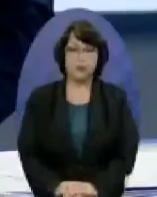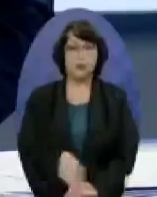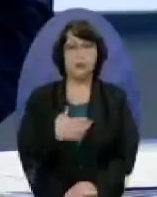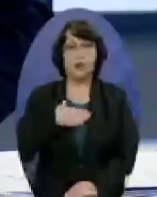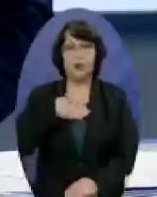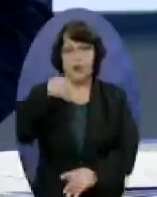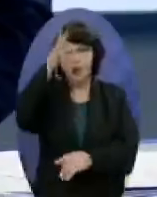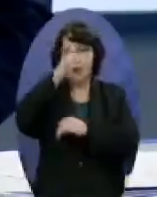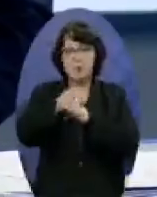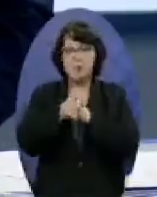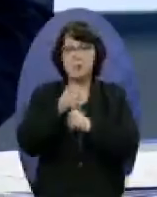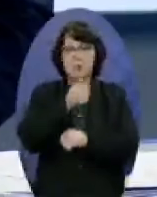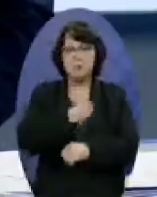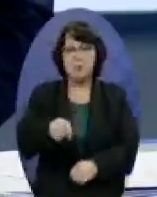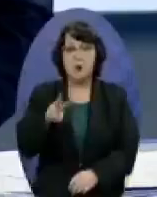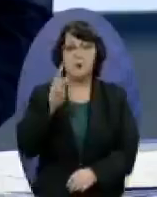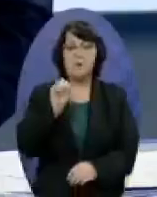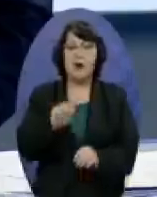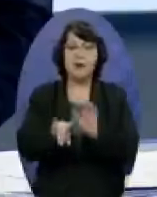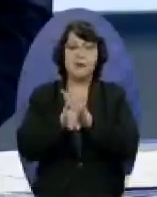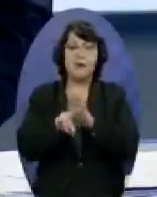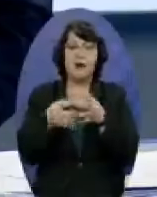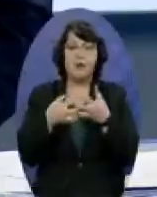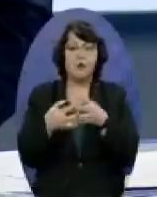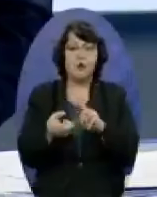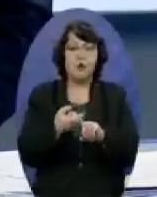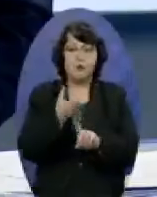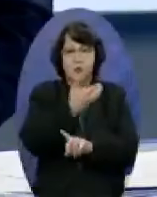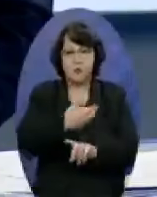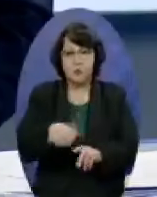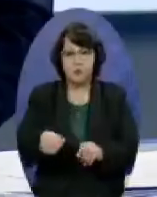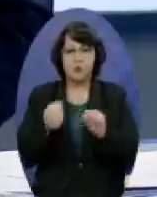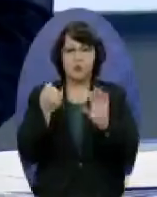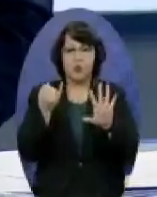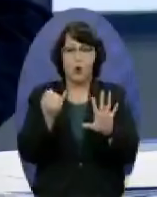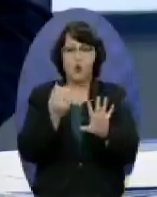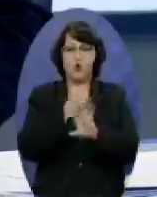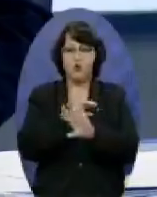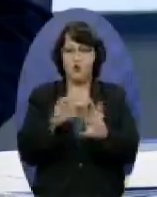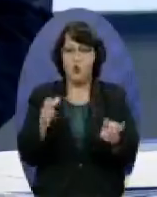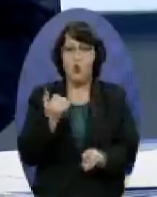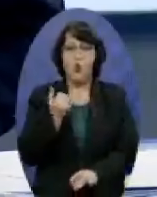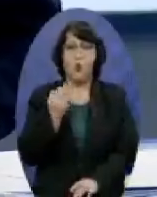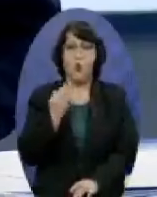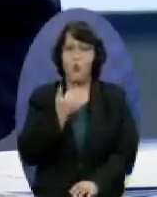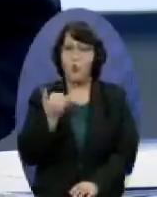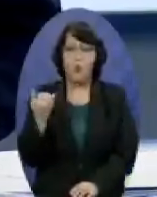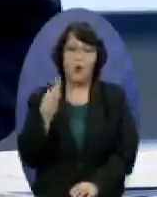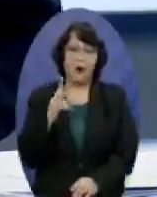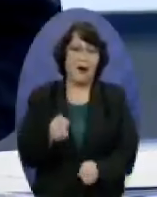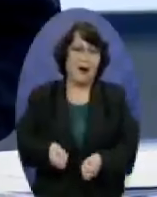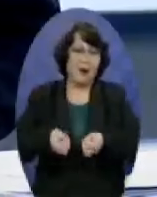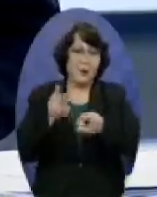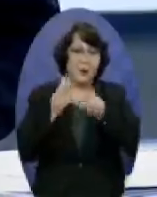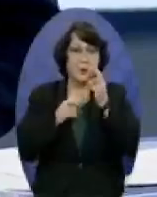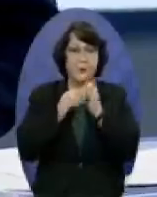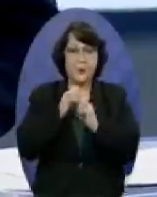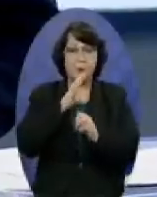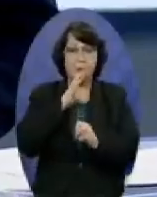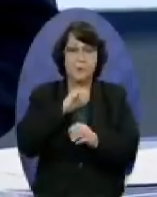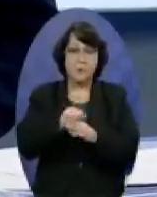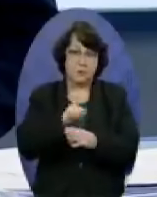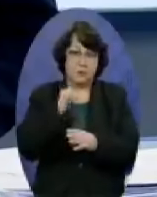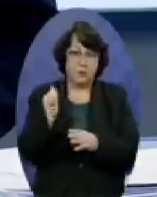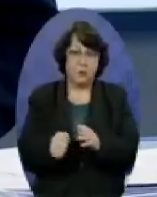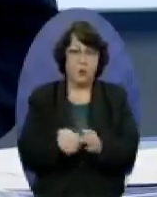Манай Эрдэмтэд мал амьтны гаралтай бүтээгдэхүүнээс 6 төрлийн уур гарган авч үйлдвэрлэлд нэвтрүүлэхэд бэлэн болгожээ. 23 дуудагийн Монголын сайхан